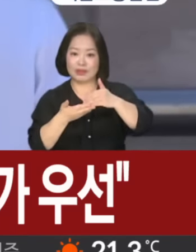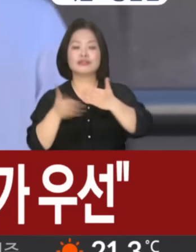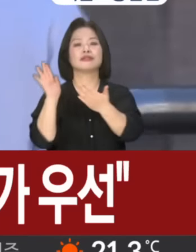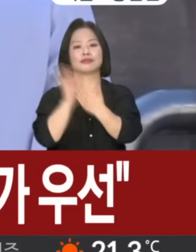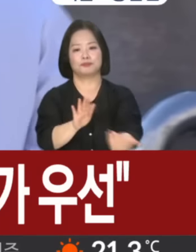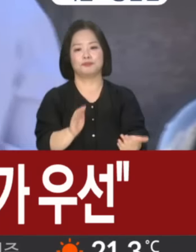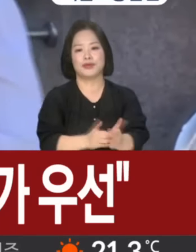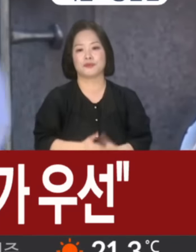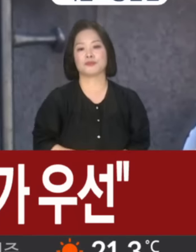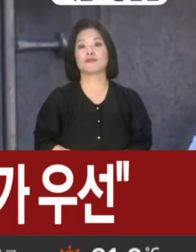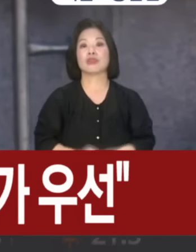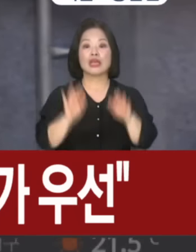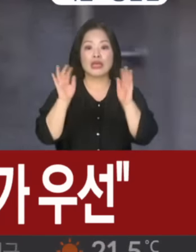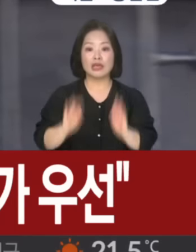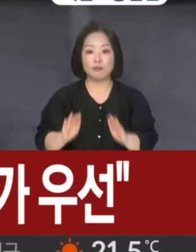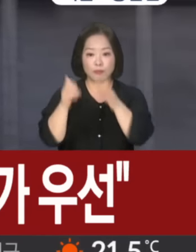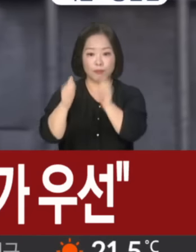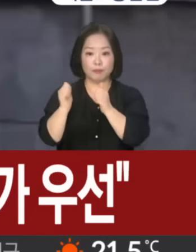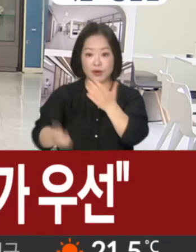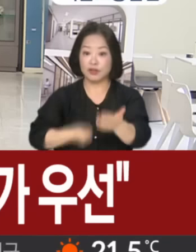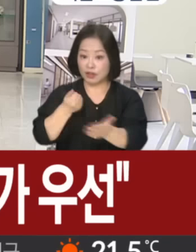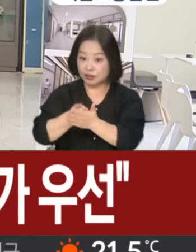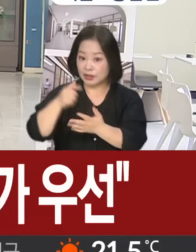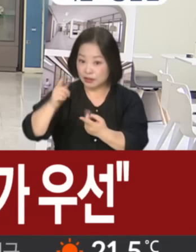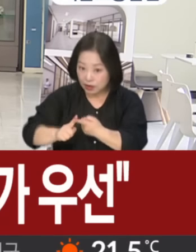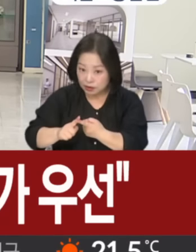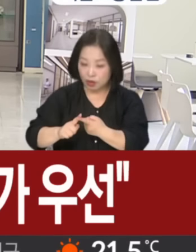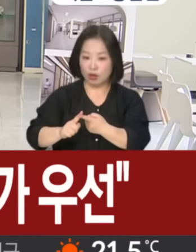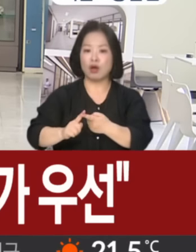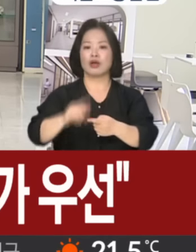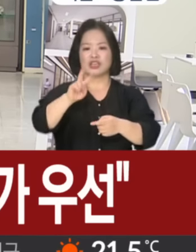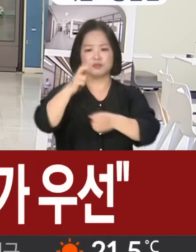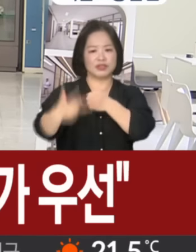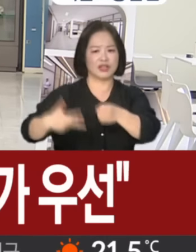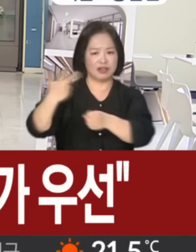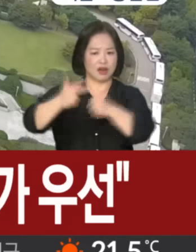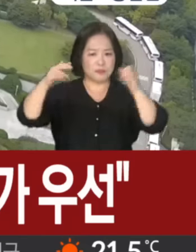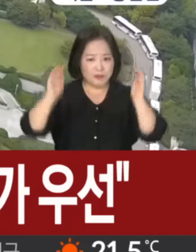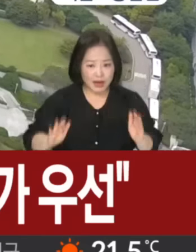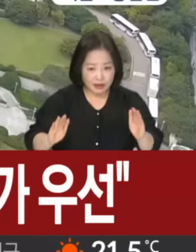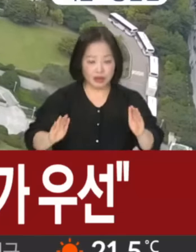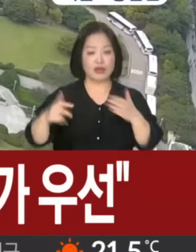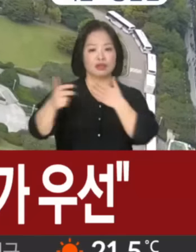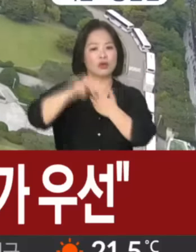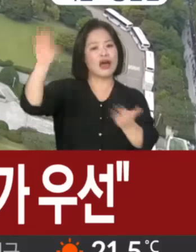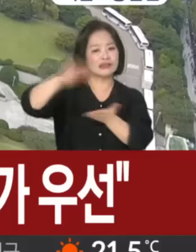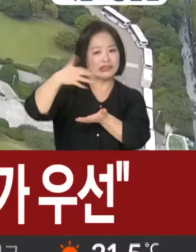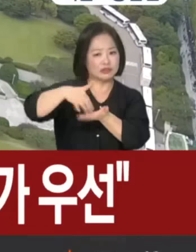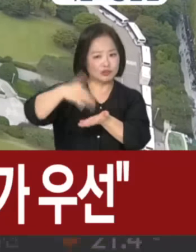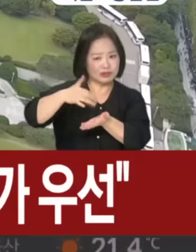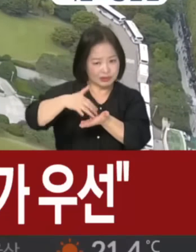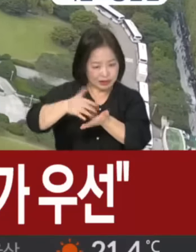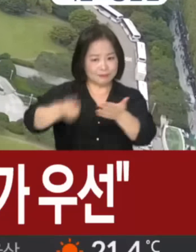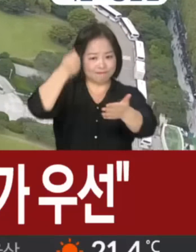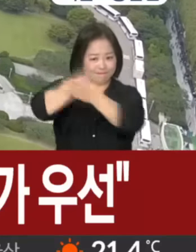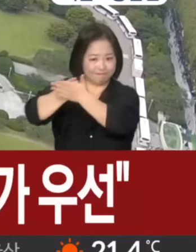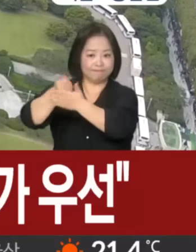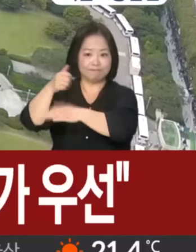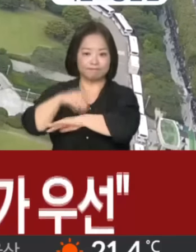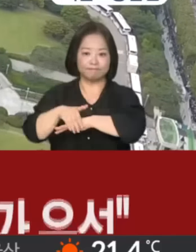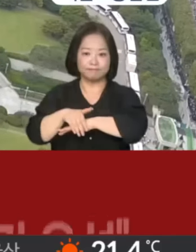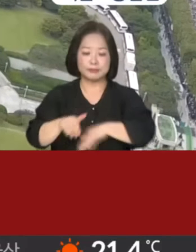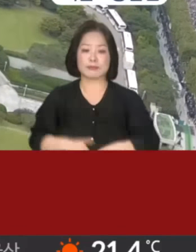기각했습니다. 이번 법원 결정에 따라 정부의 27년 만에 의대 증원은 최종 확정 단계에 돌입할